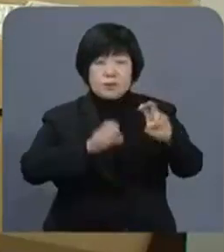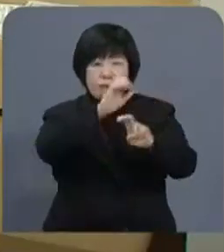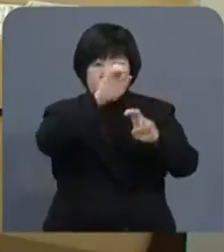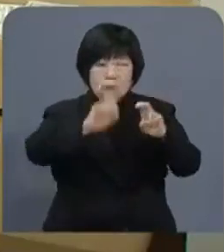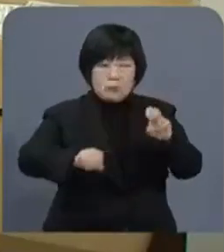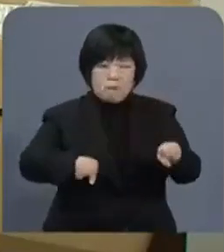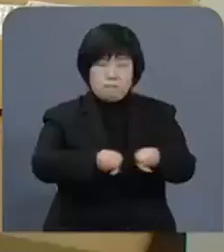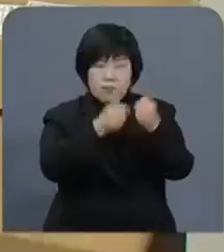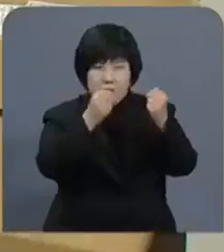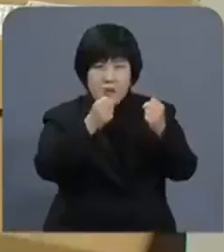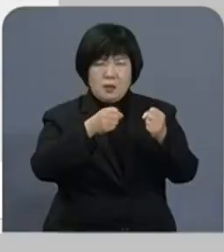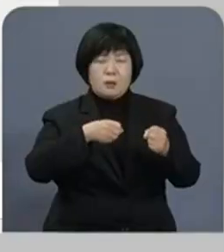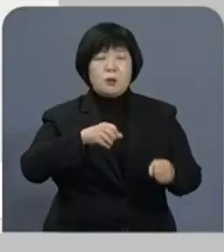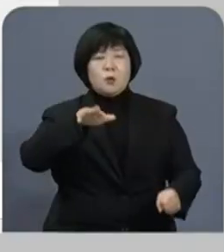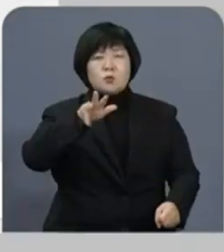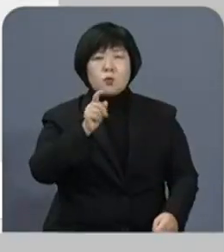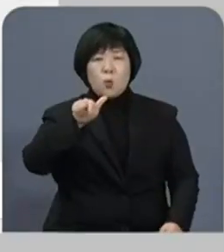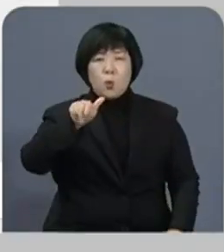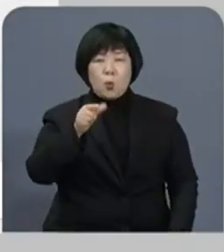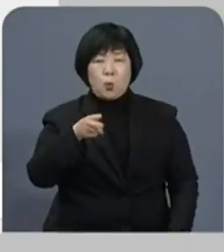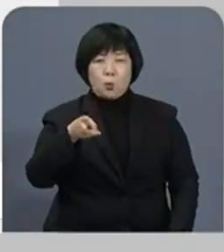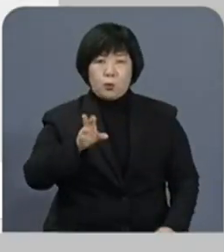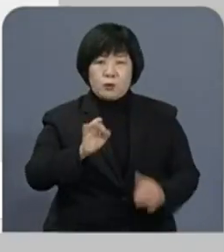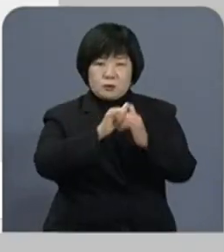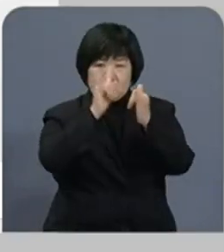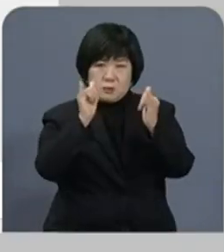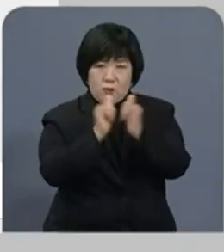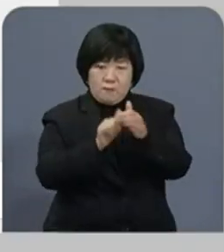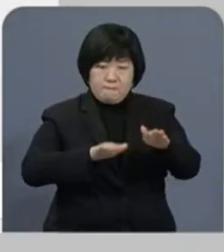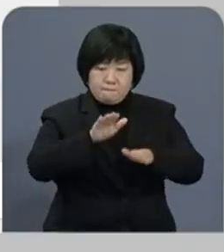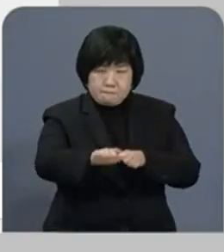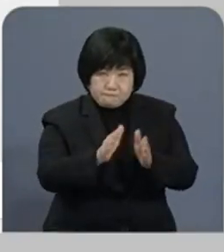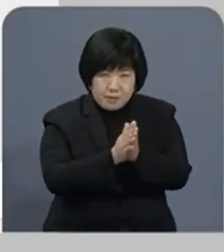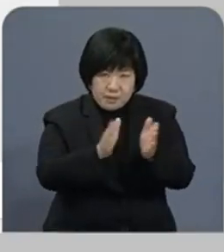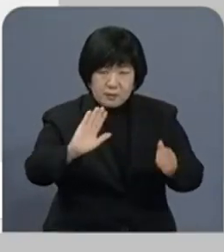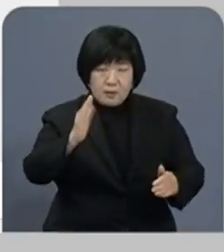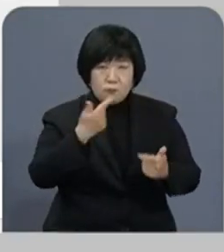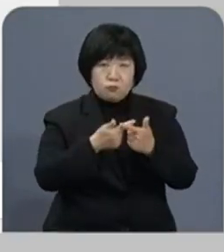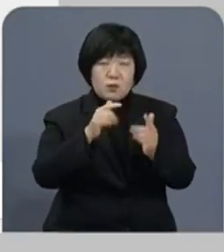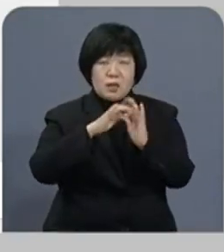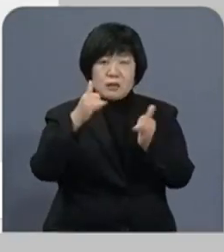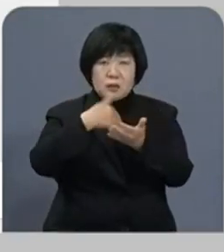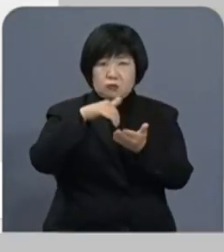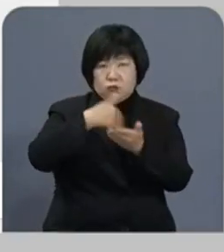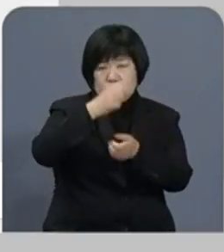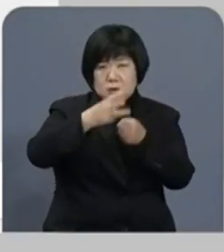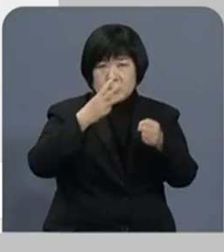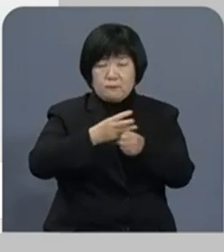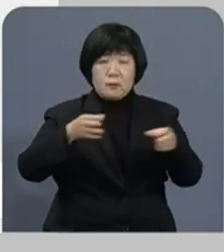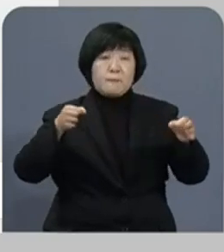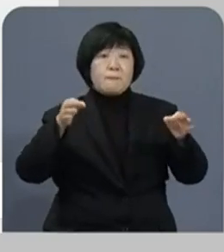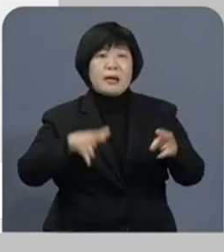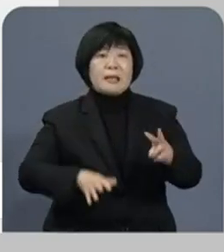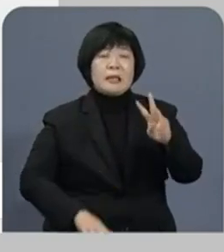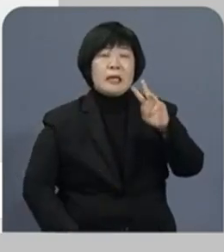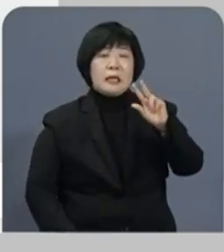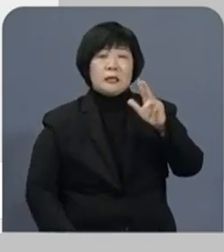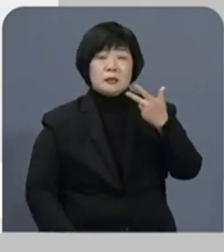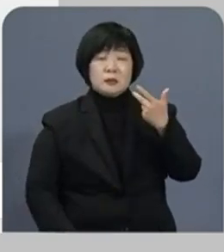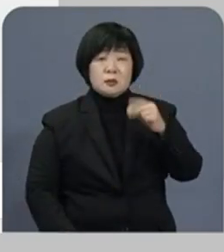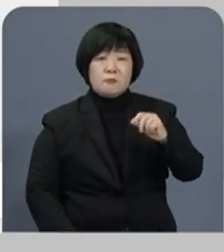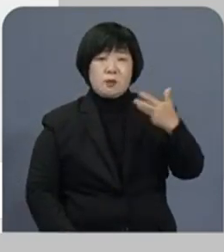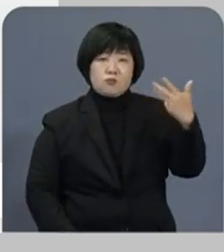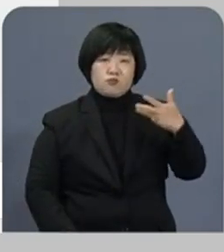사회에 들어선 겁니다 347 만 명이 넘던 부산 인구는 3년 만에 7만 9천 명의 주로 지난해